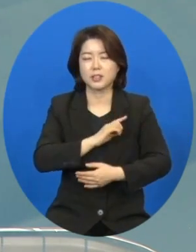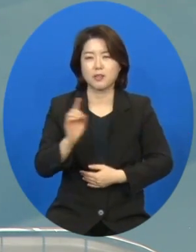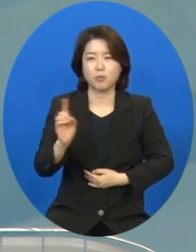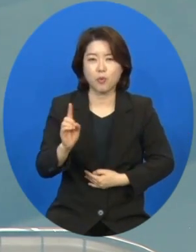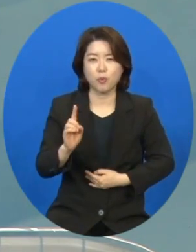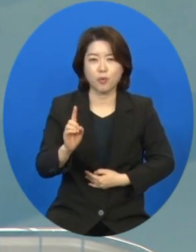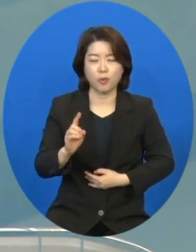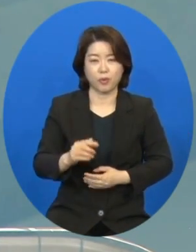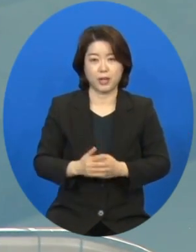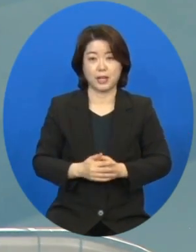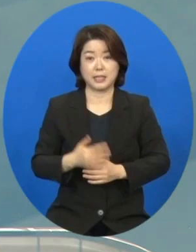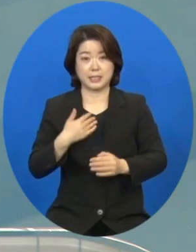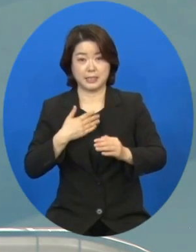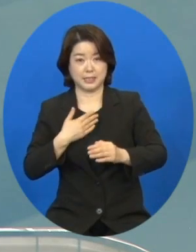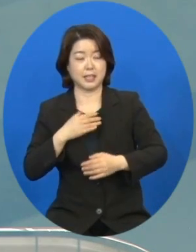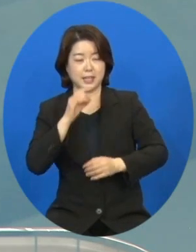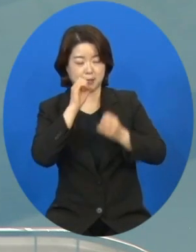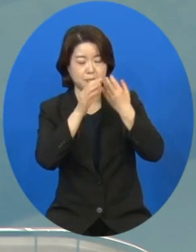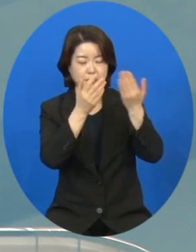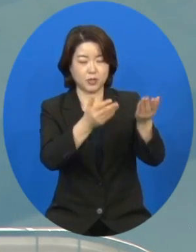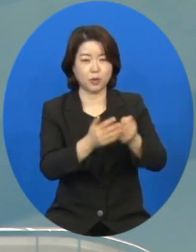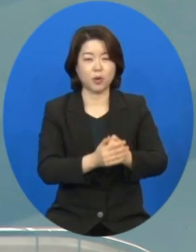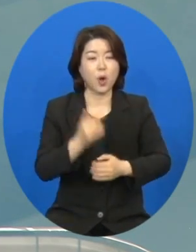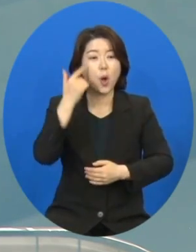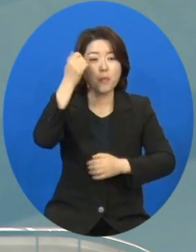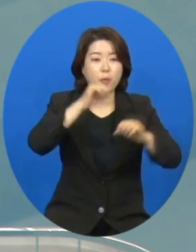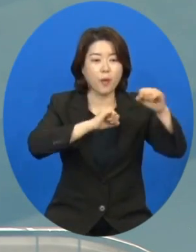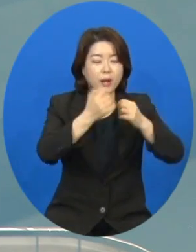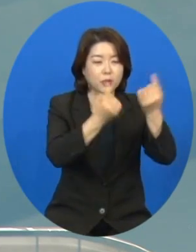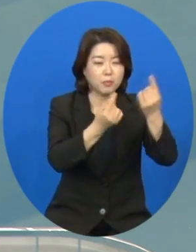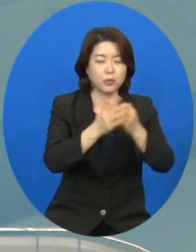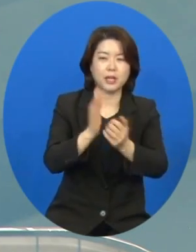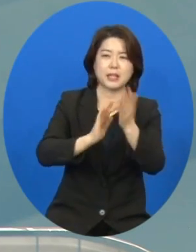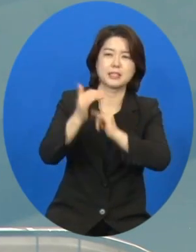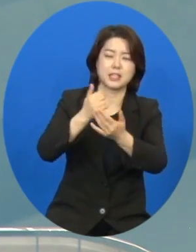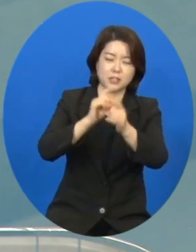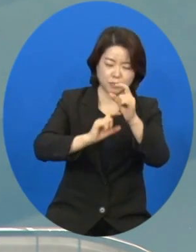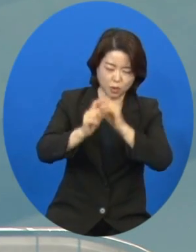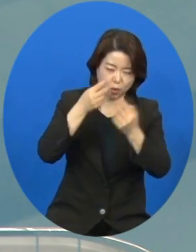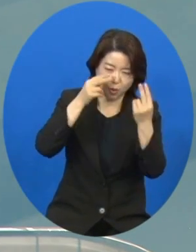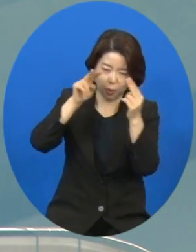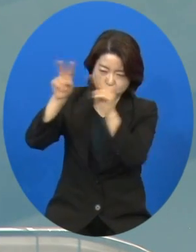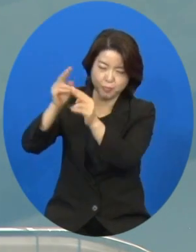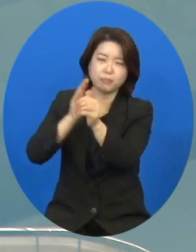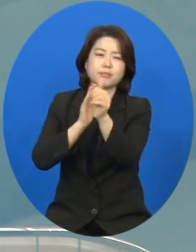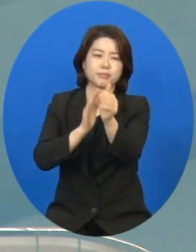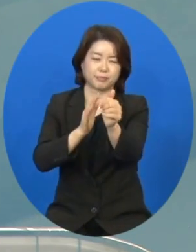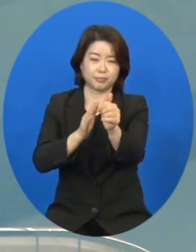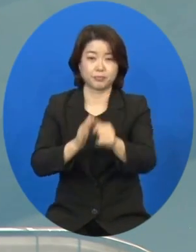제가 말씀드렸어요. 목회보다 예수님을 더 바라보셔야 합니다.